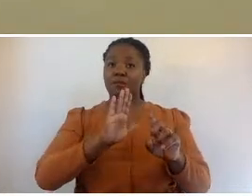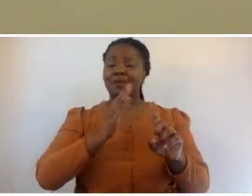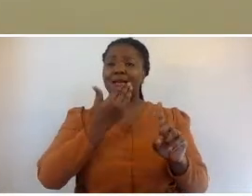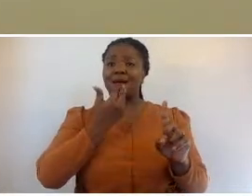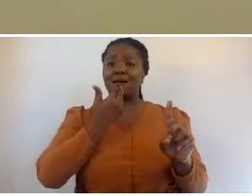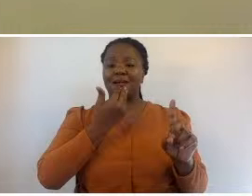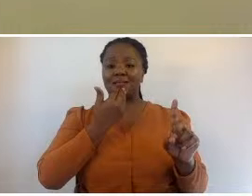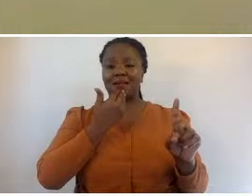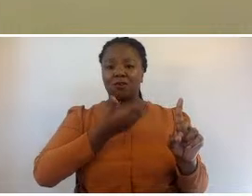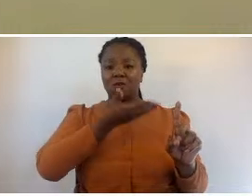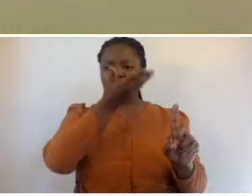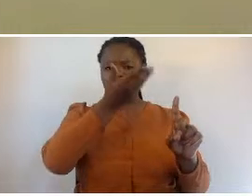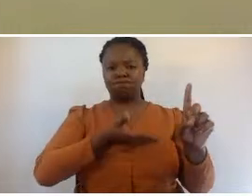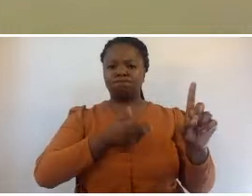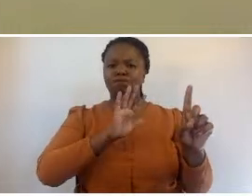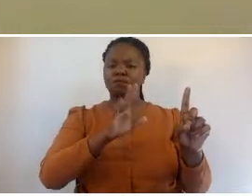Philberte.